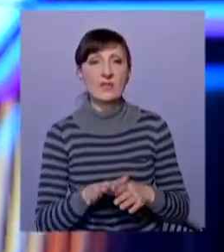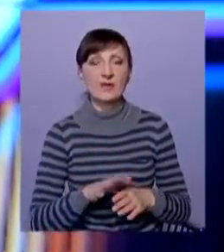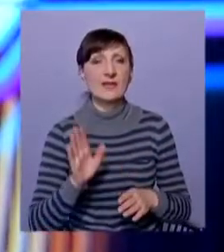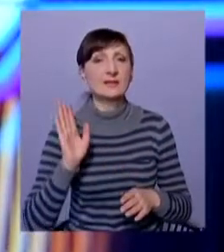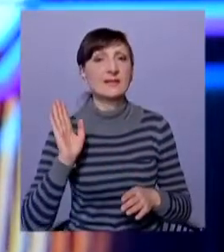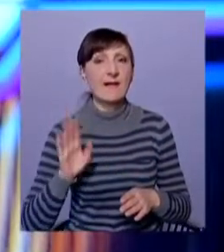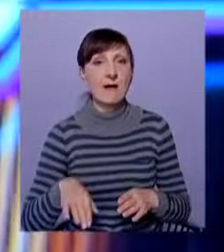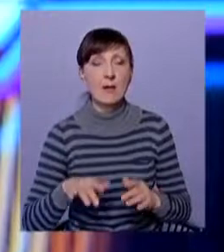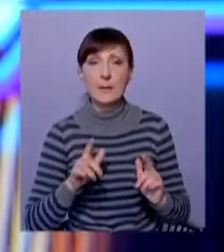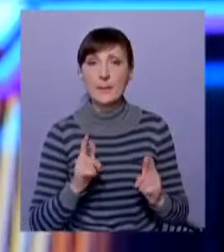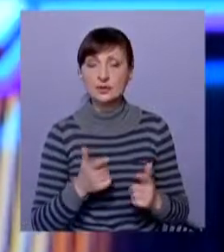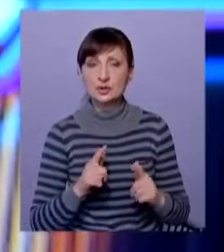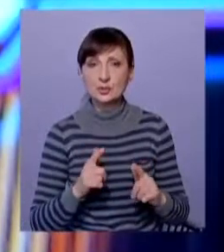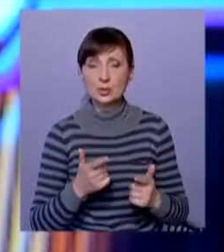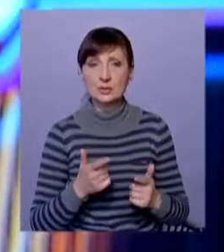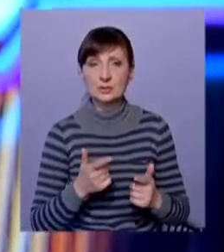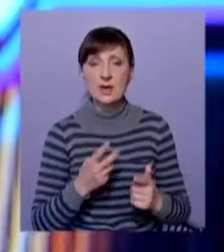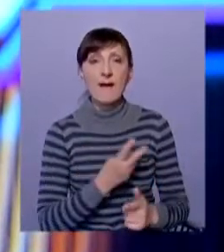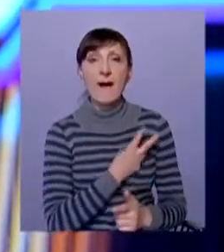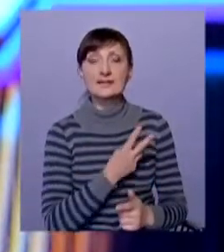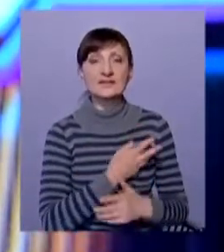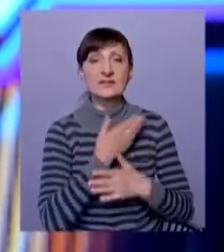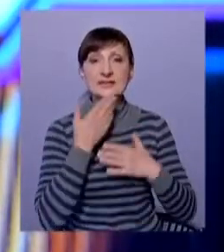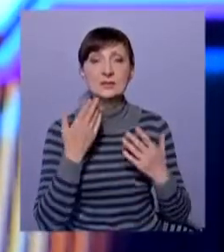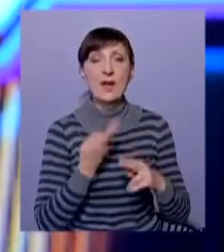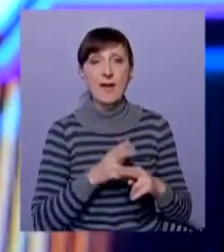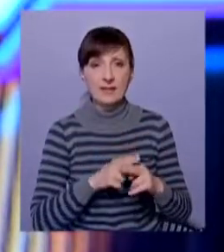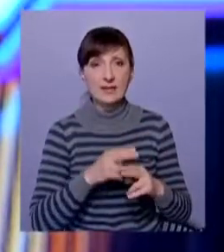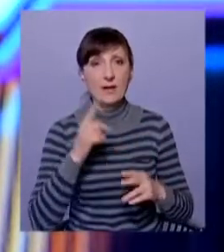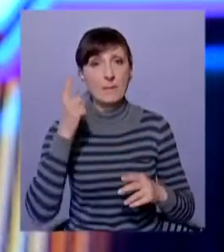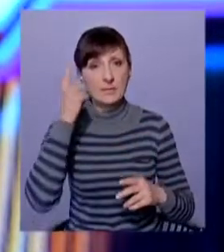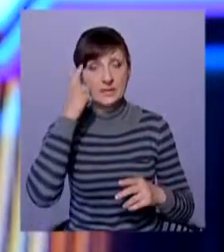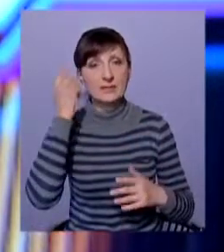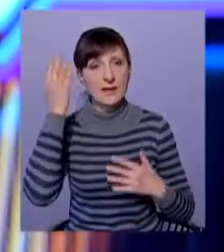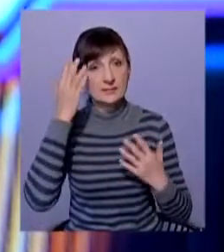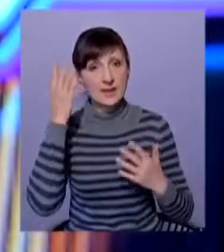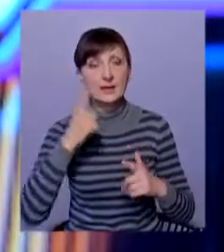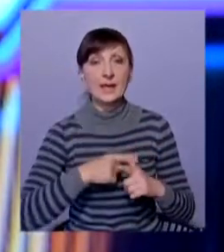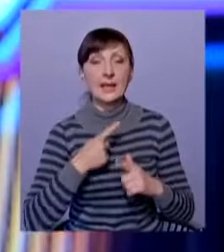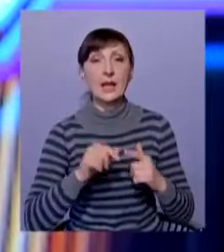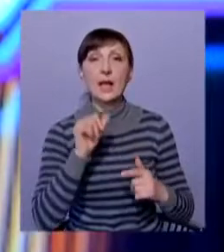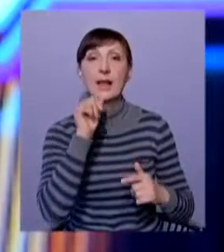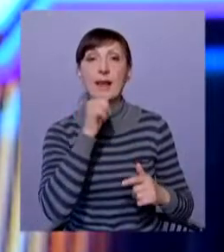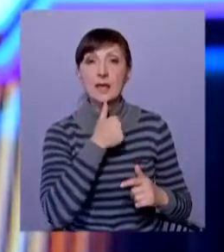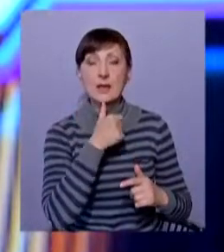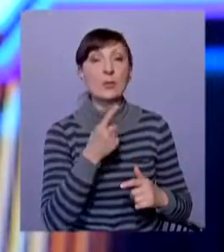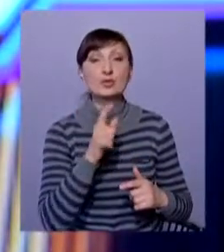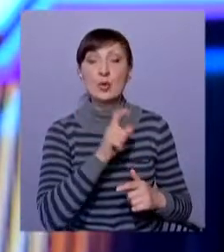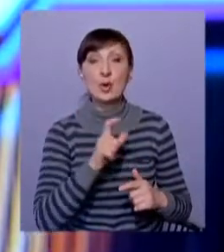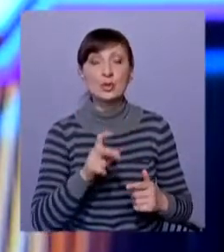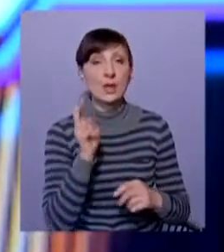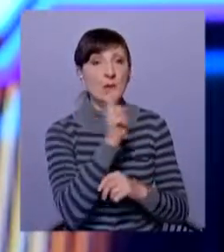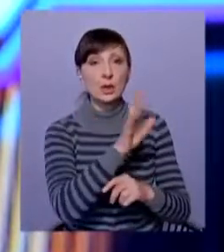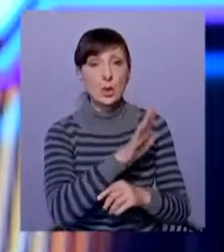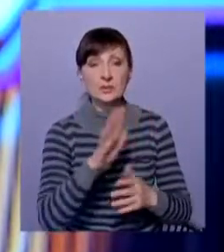почему она такая? Вот это вопрос менталитета, это вопрос банальной лени. Почему люди иногда не ходят, допустим, на те